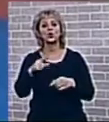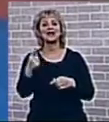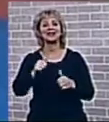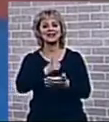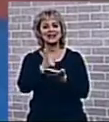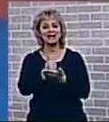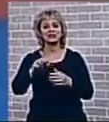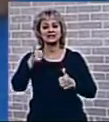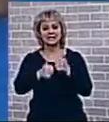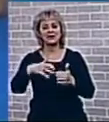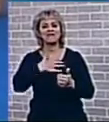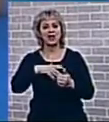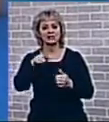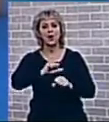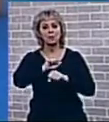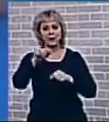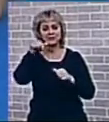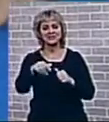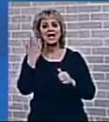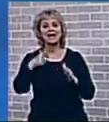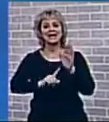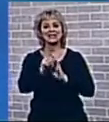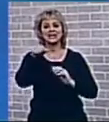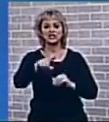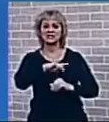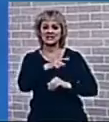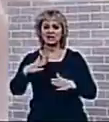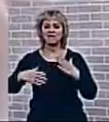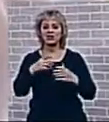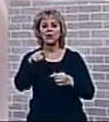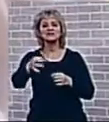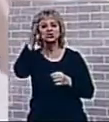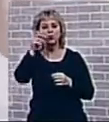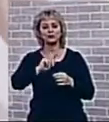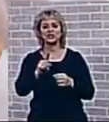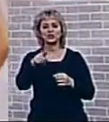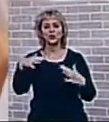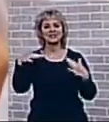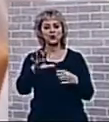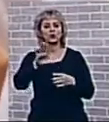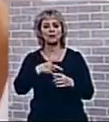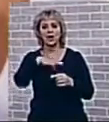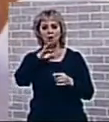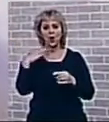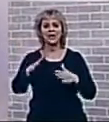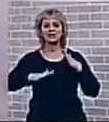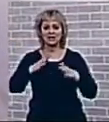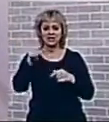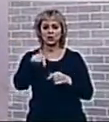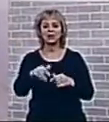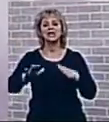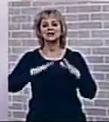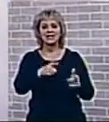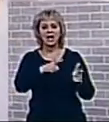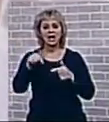главного соперника волнение победил. Когда начал сильно волноваться, он вспомнил, что На сборах было очень много тренировок.